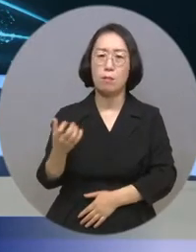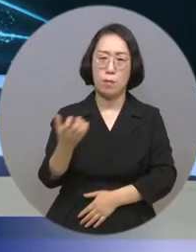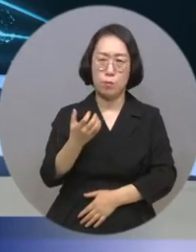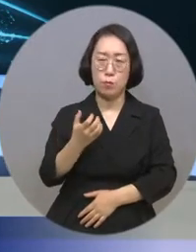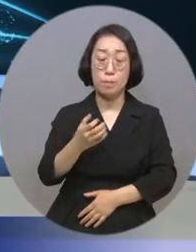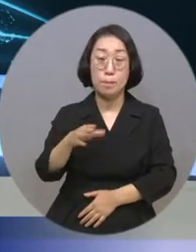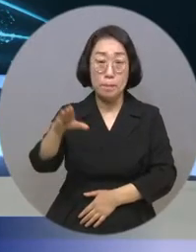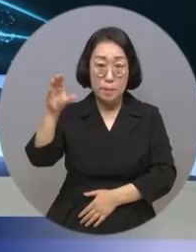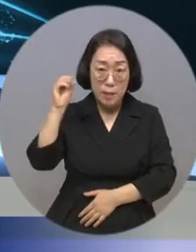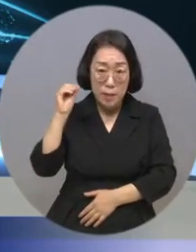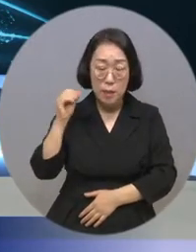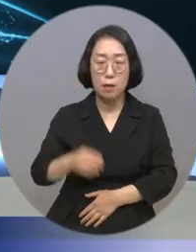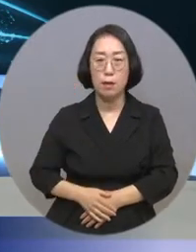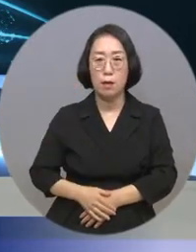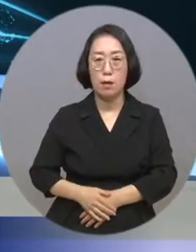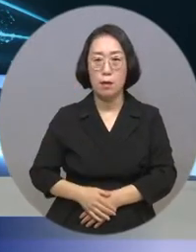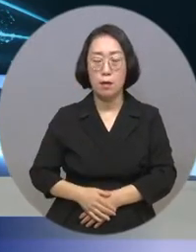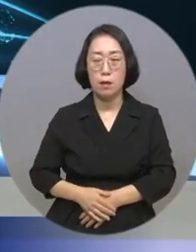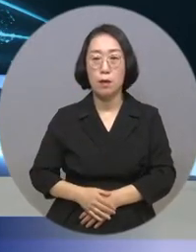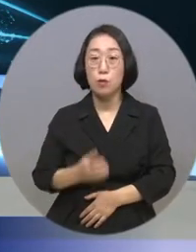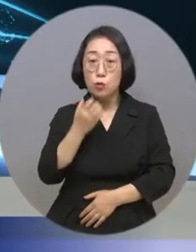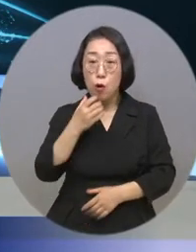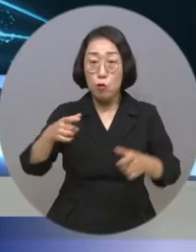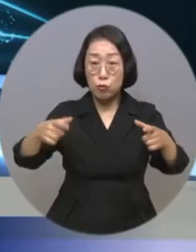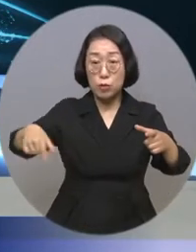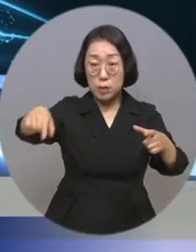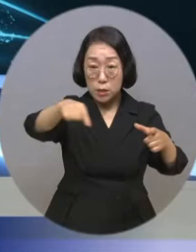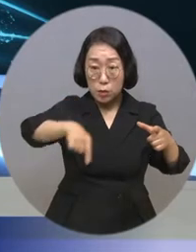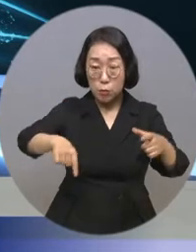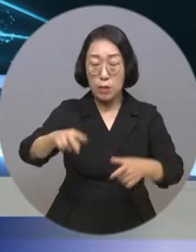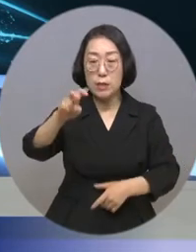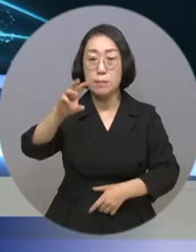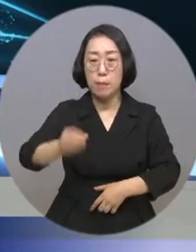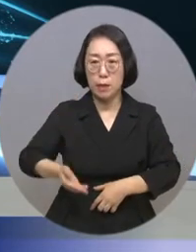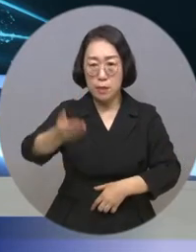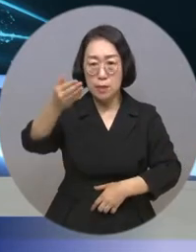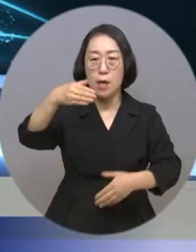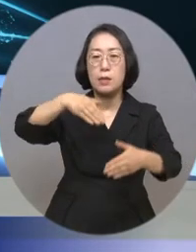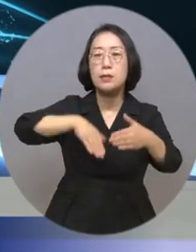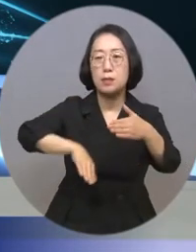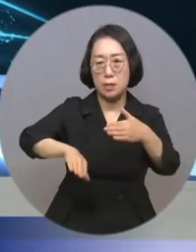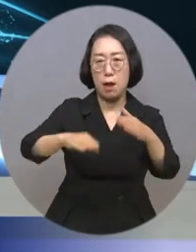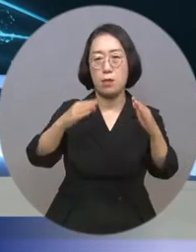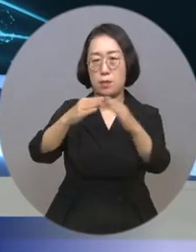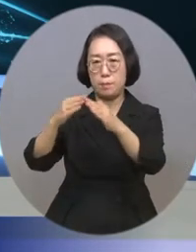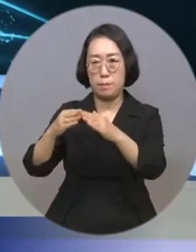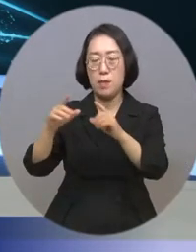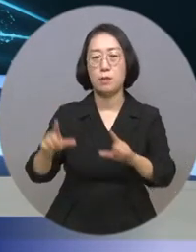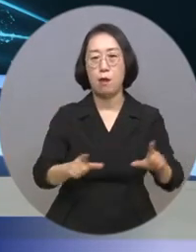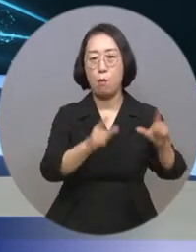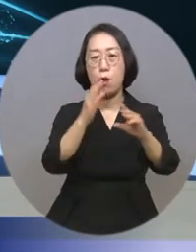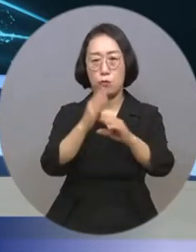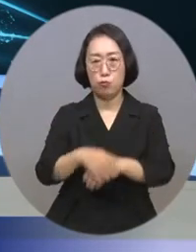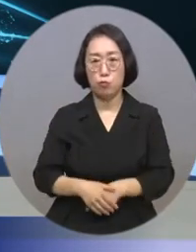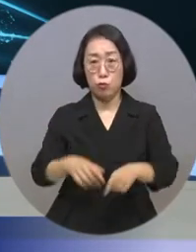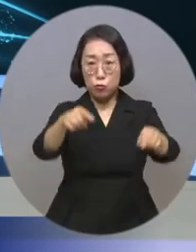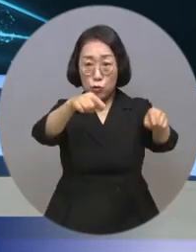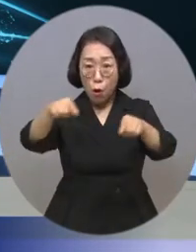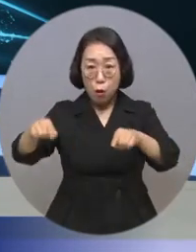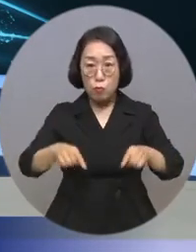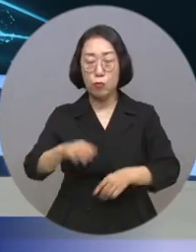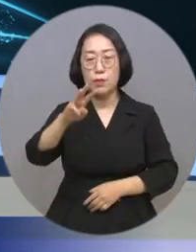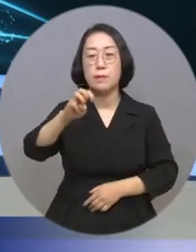자아냈는데요. 2020년을 기준으로 서울에서만 20만이 넘는 가구가 반지하에 살고 있으며